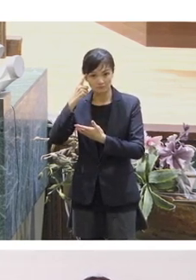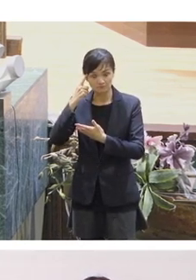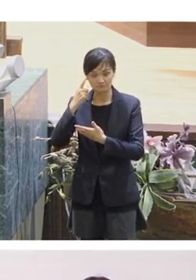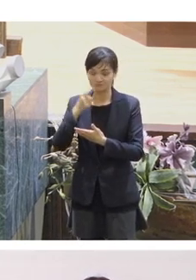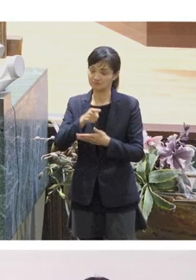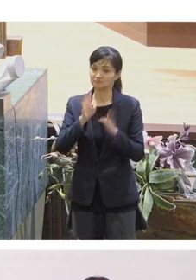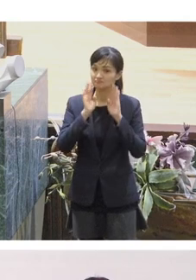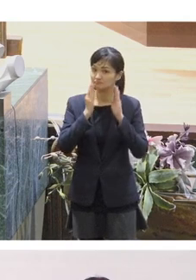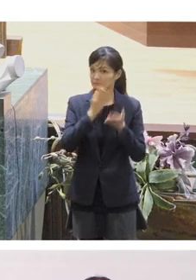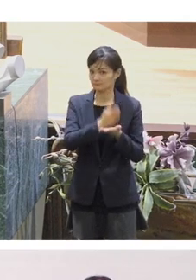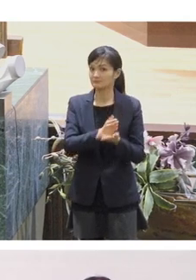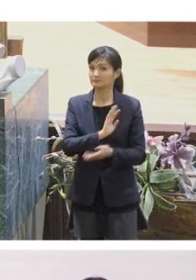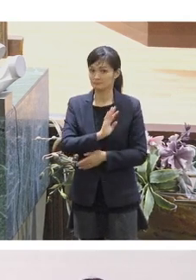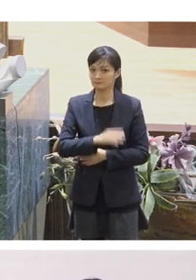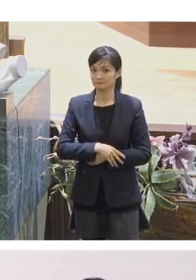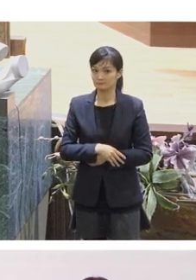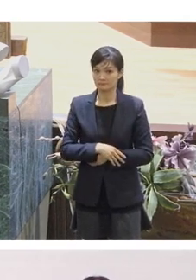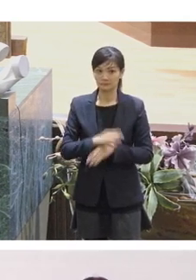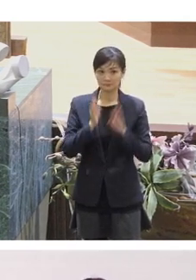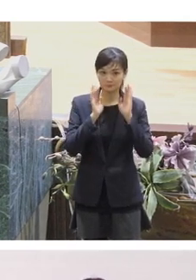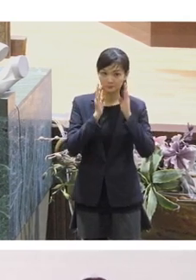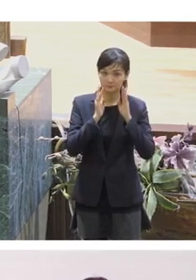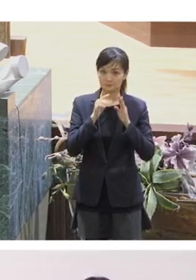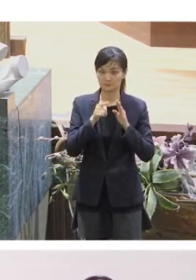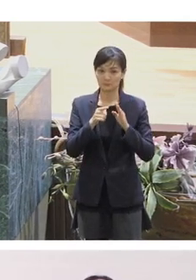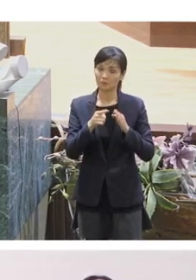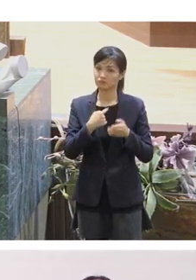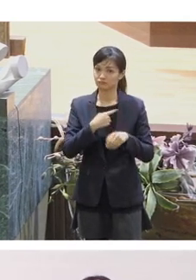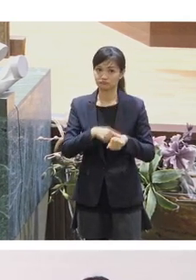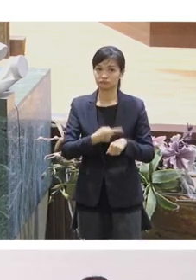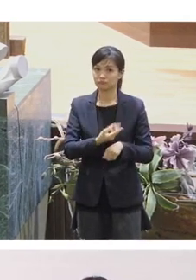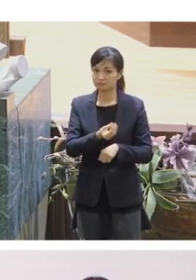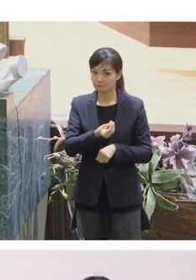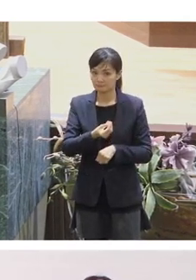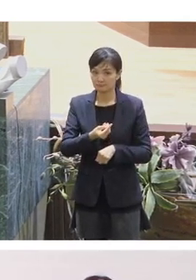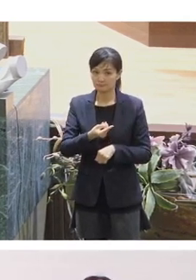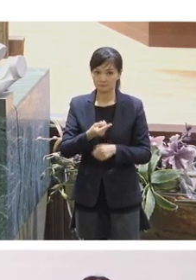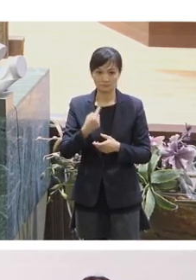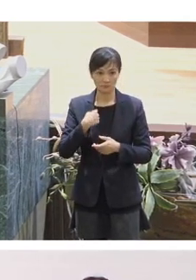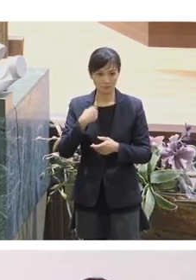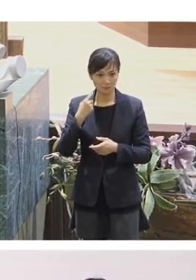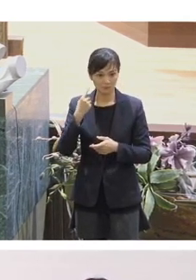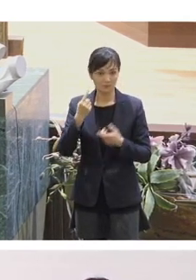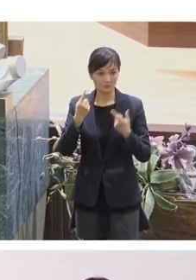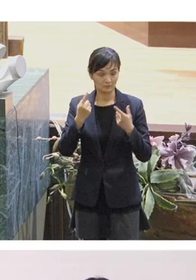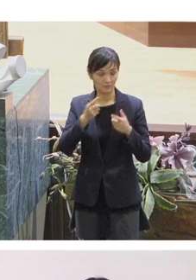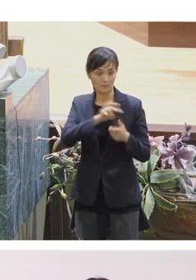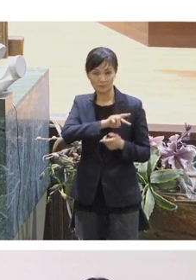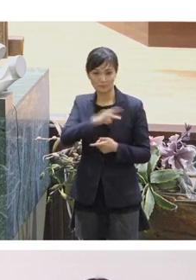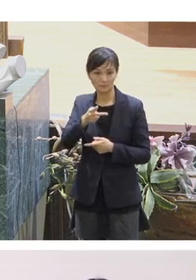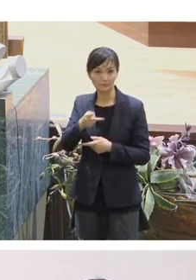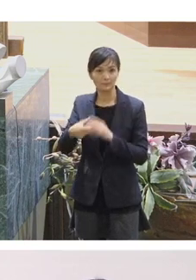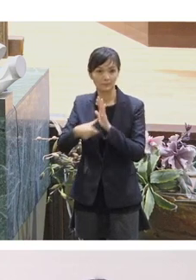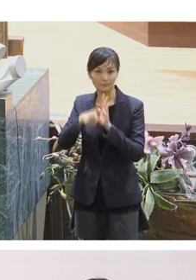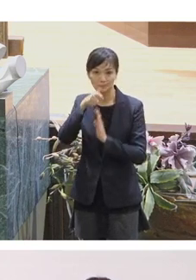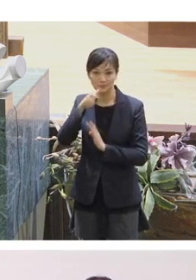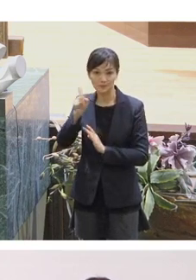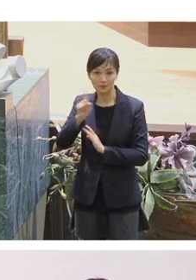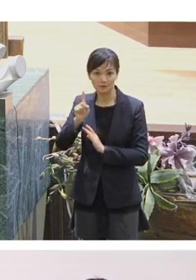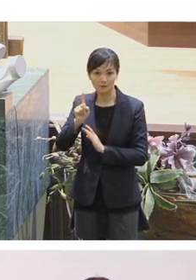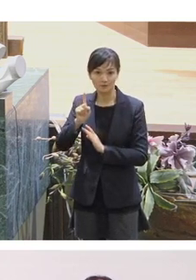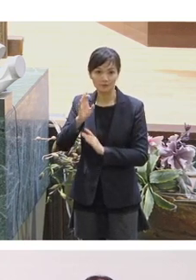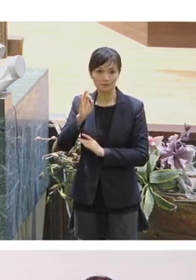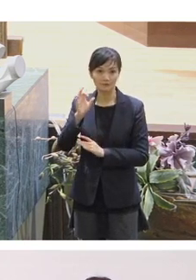用。那然后 Facebook 那个 News Feed 就是喂食的那个部分，我早就是用一个叫做